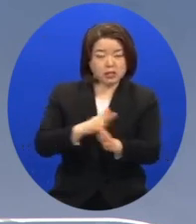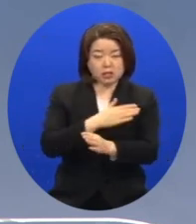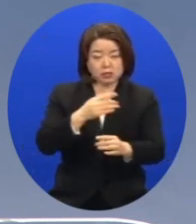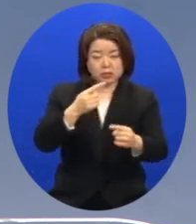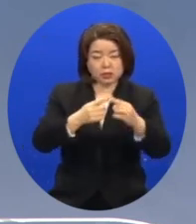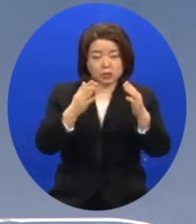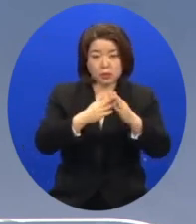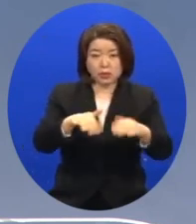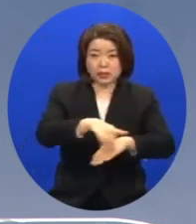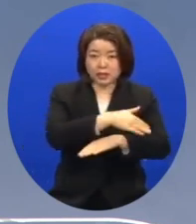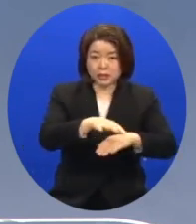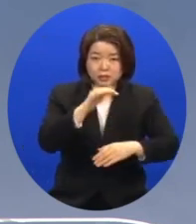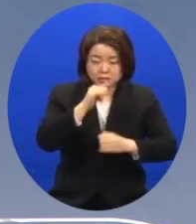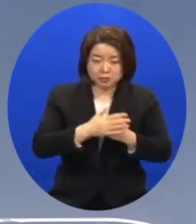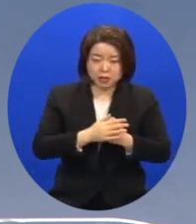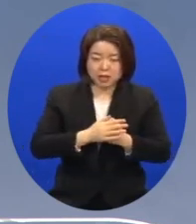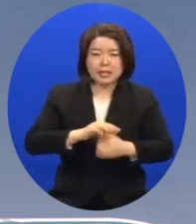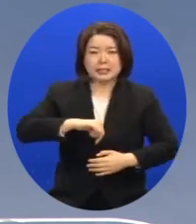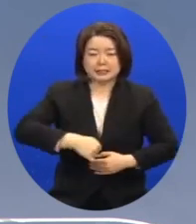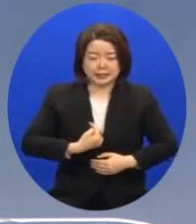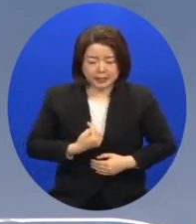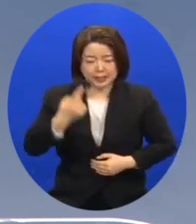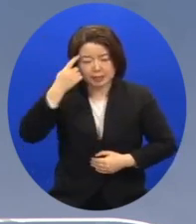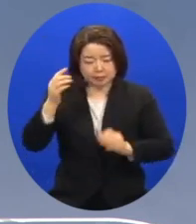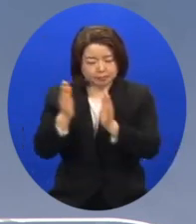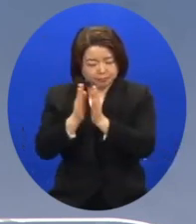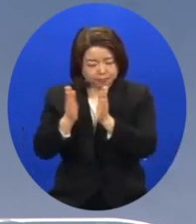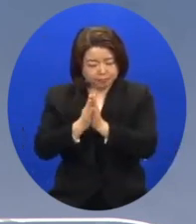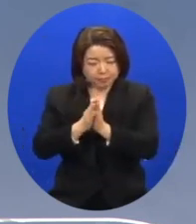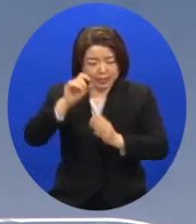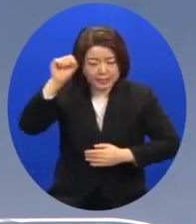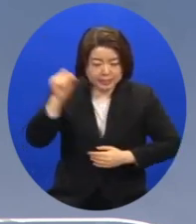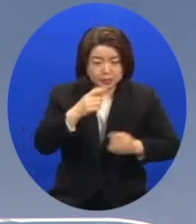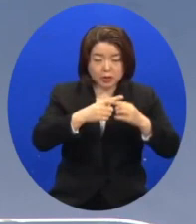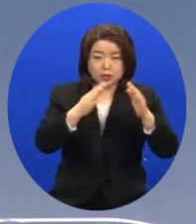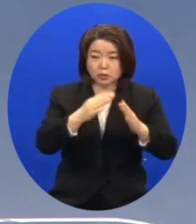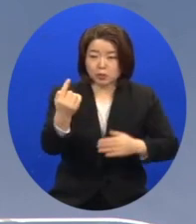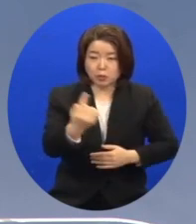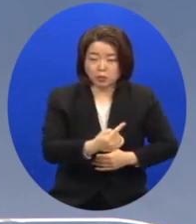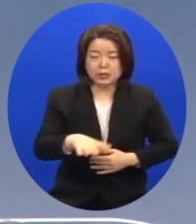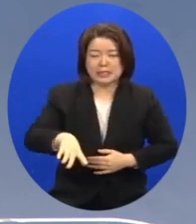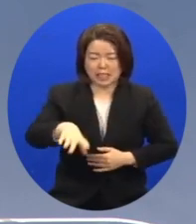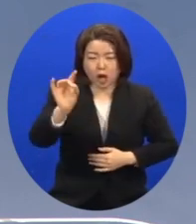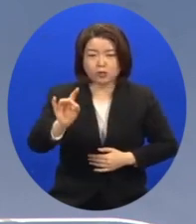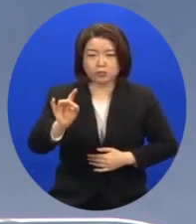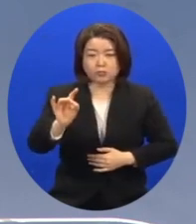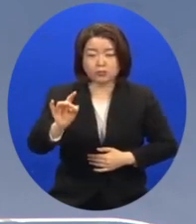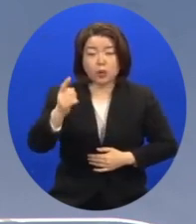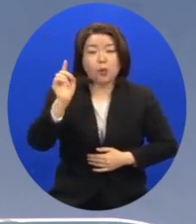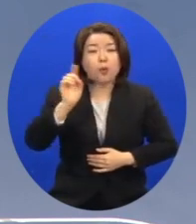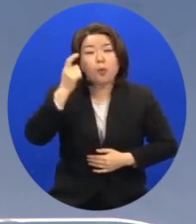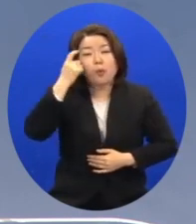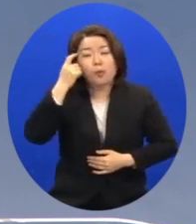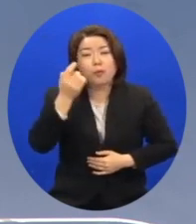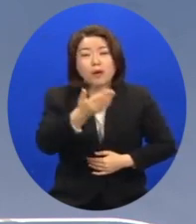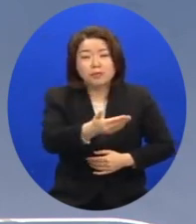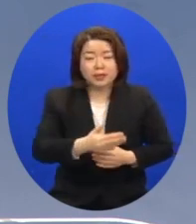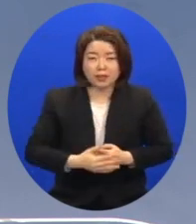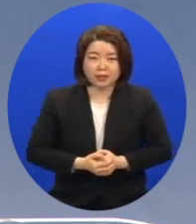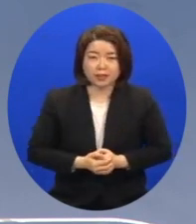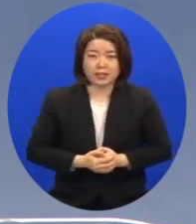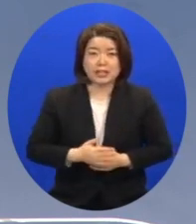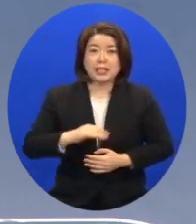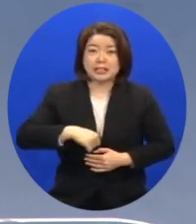새벽기도 는 그날 처음 나왔던 어째서 그렇게 나올 마음이 들어 들었습니까 자기가